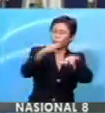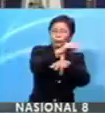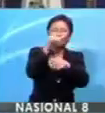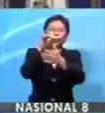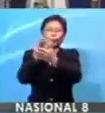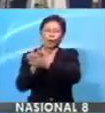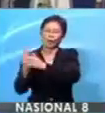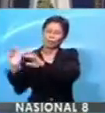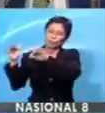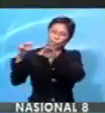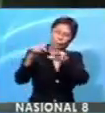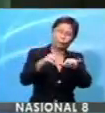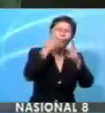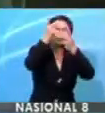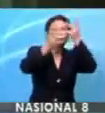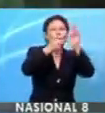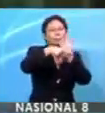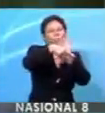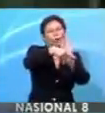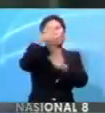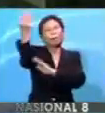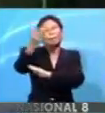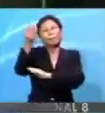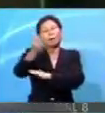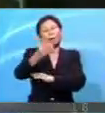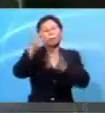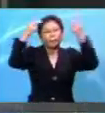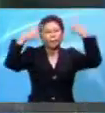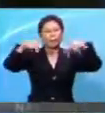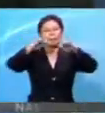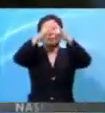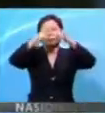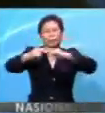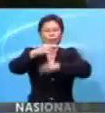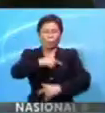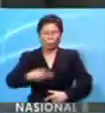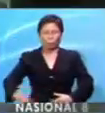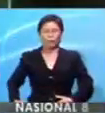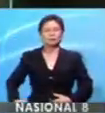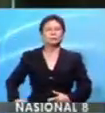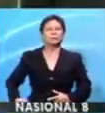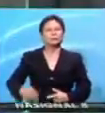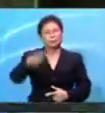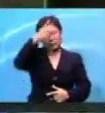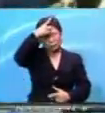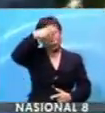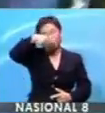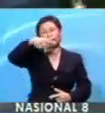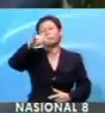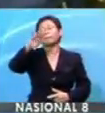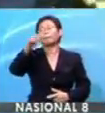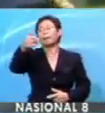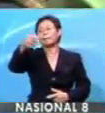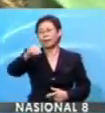isteri Puan Sri noraini Abdul Rahman taklimat disampaikan pengarah muzium diraja Abu Bakar Datuk paiman keromo